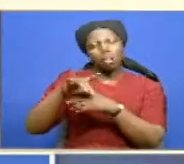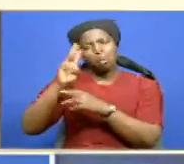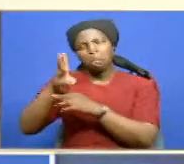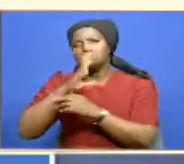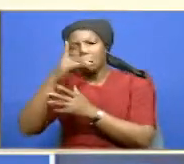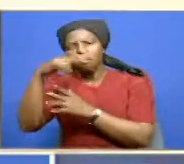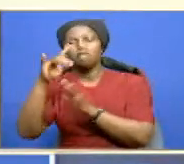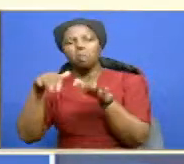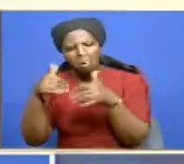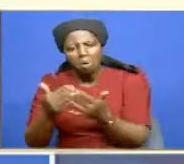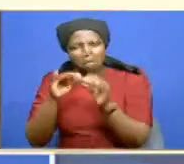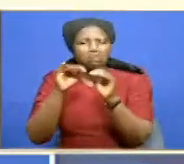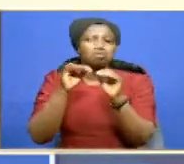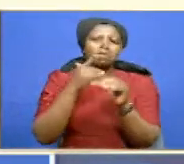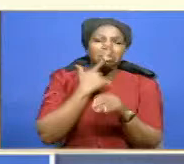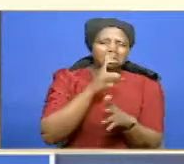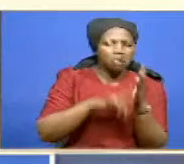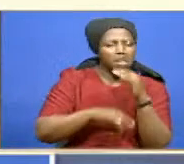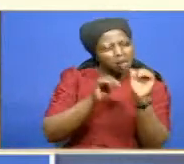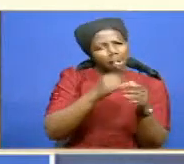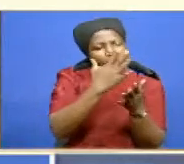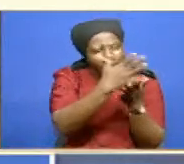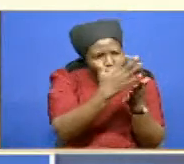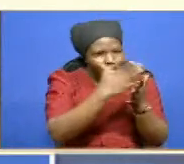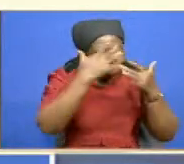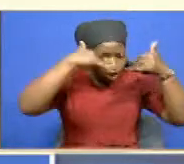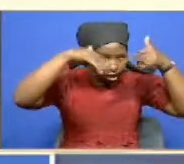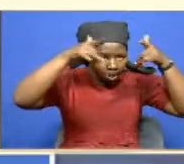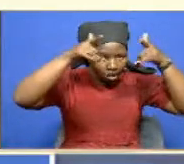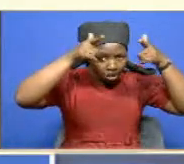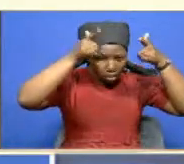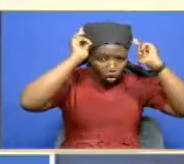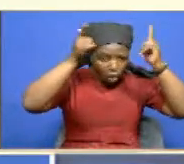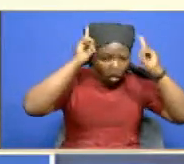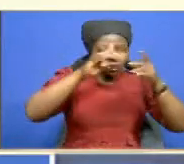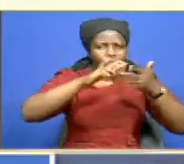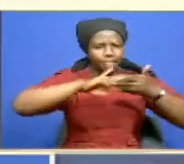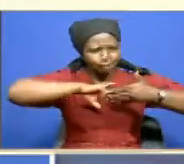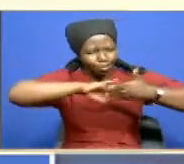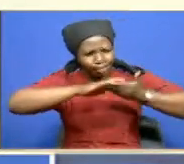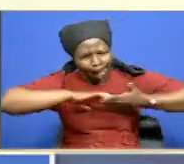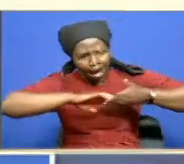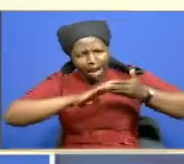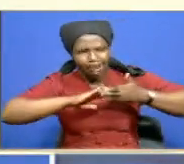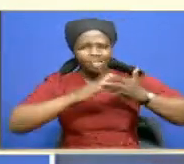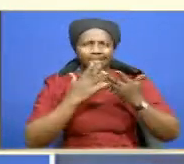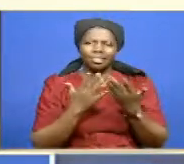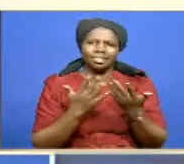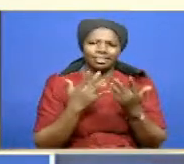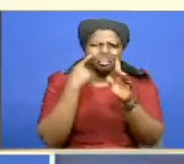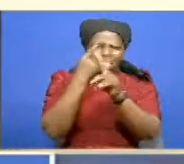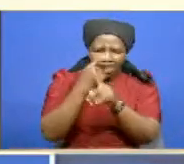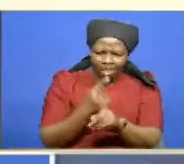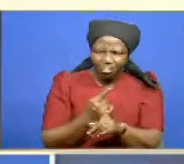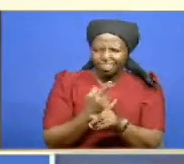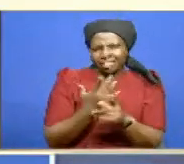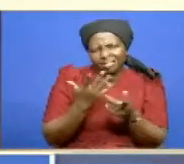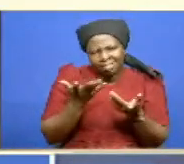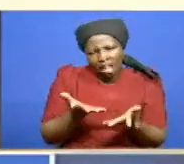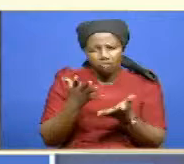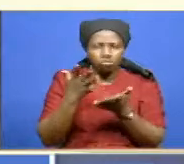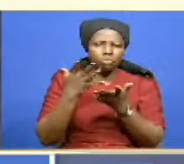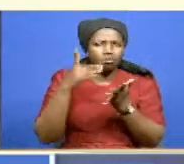do trucks and garbage collectors, trucks, and what is associated